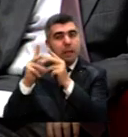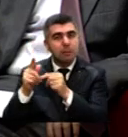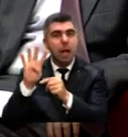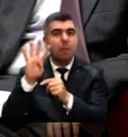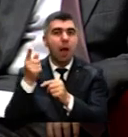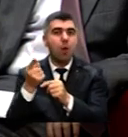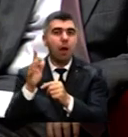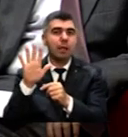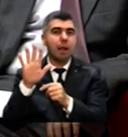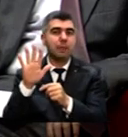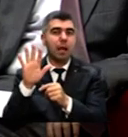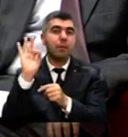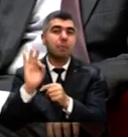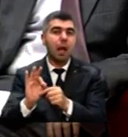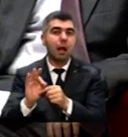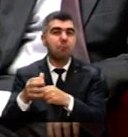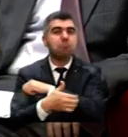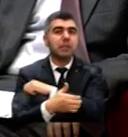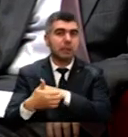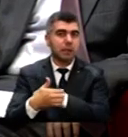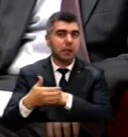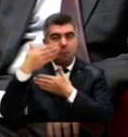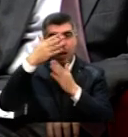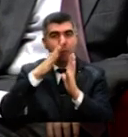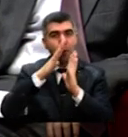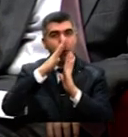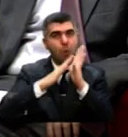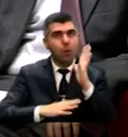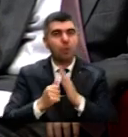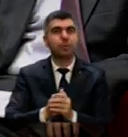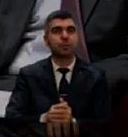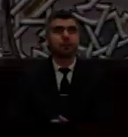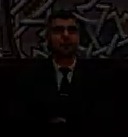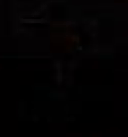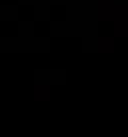وماشي حنا، لان دارت بين 2004 و2014. شكرا سيد الوزير.